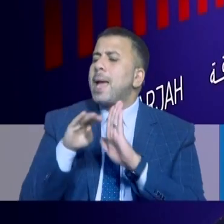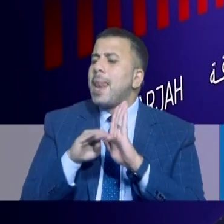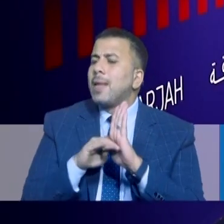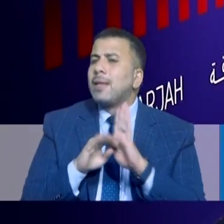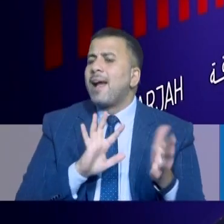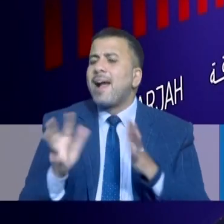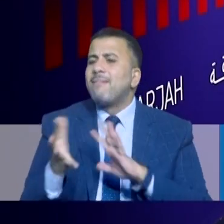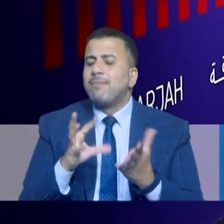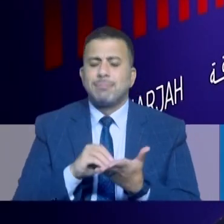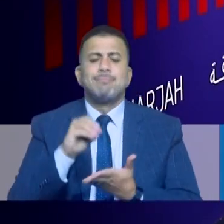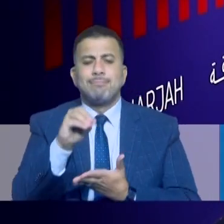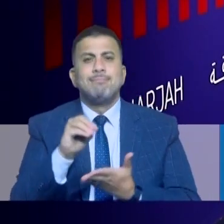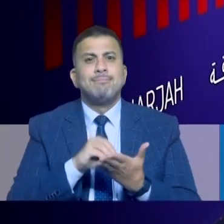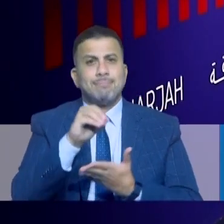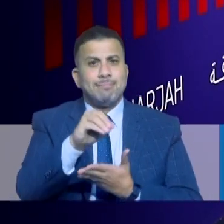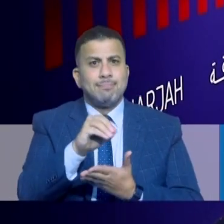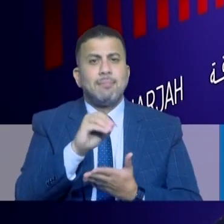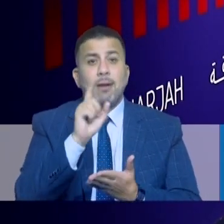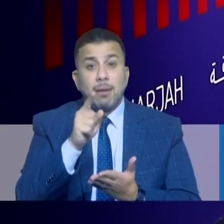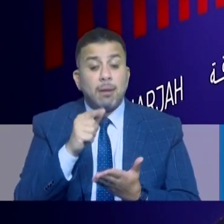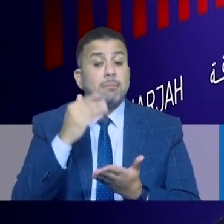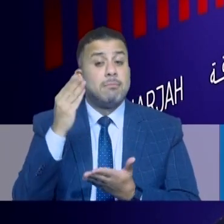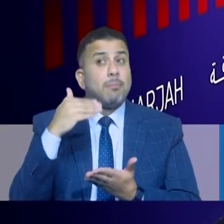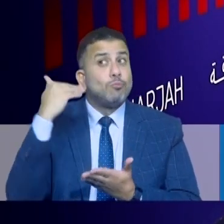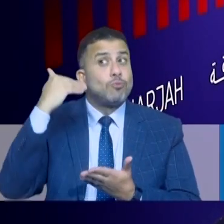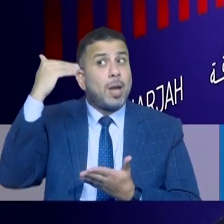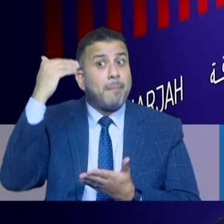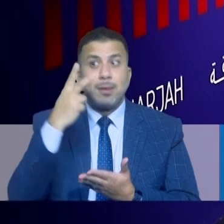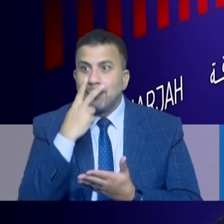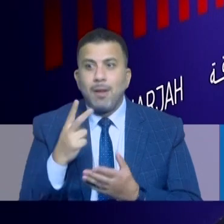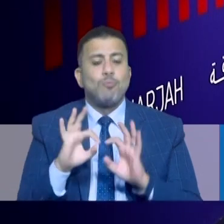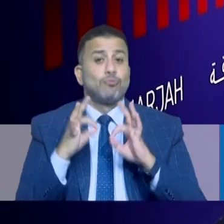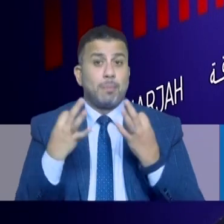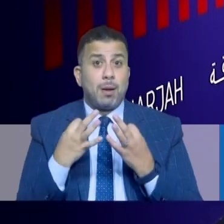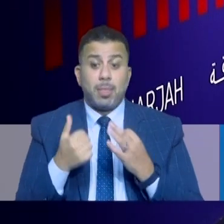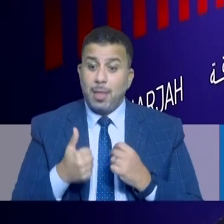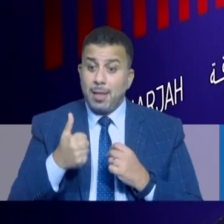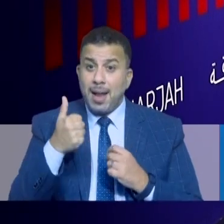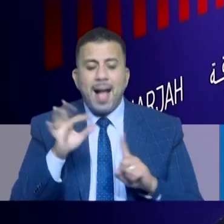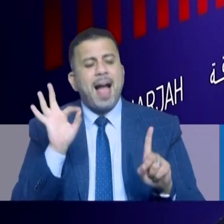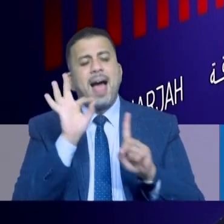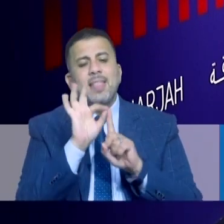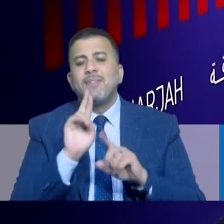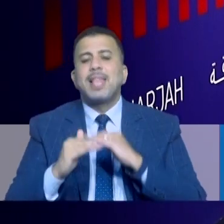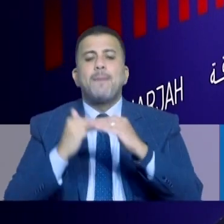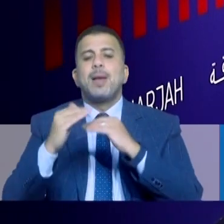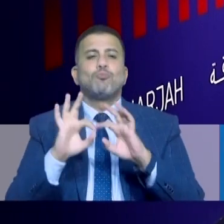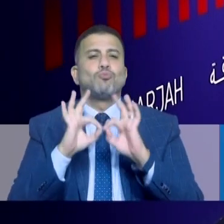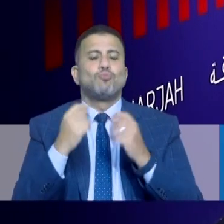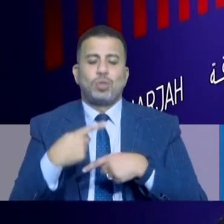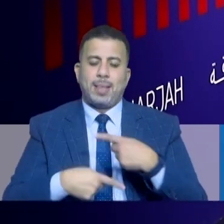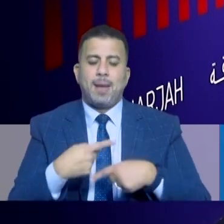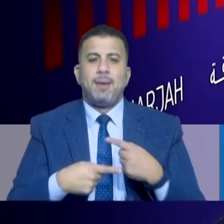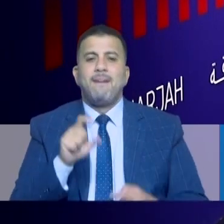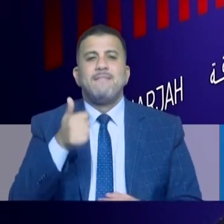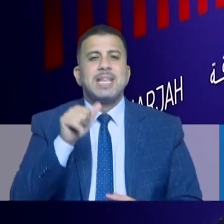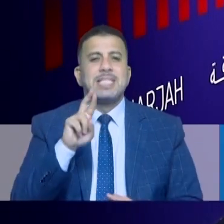وسبل توظيفها سعيا لرسم مستقبل المجتمعات وتحقيق اهداف التنميه المستدامه لاخبار الدار